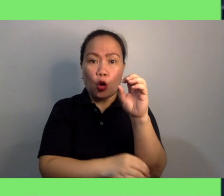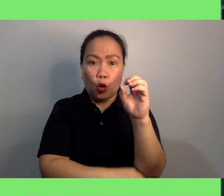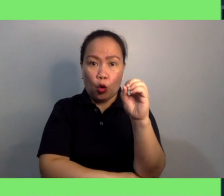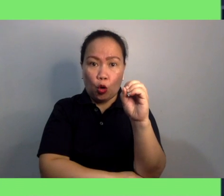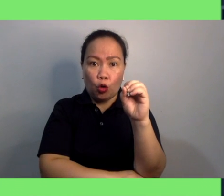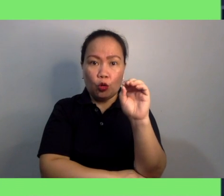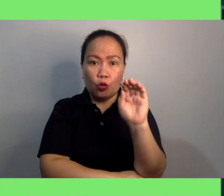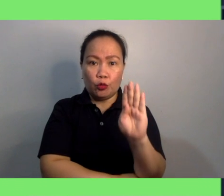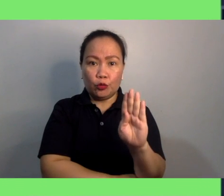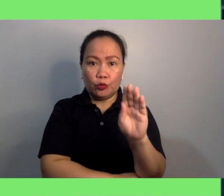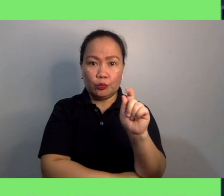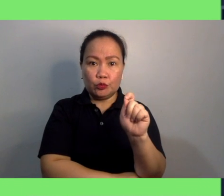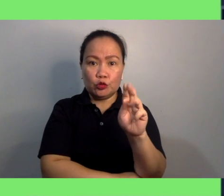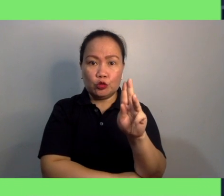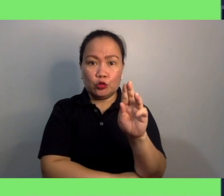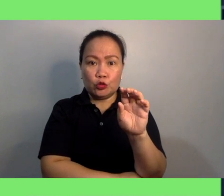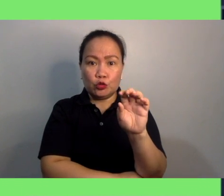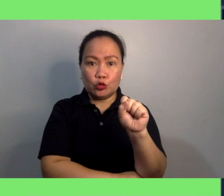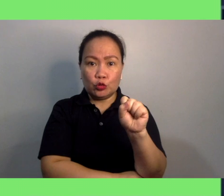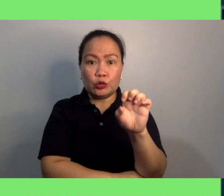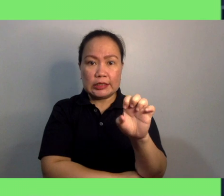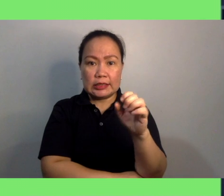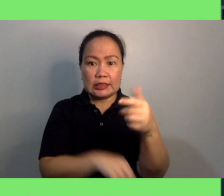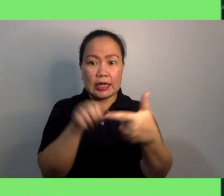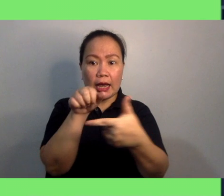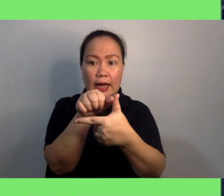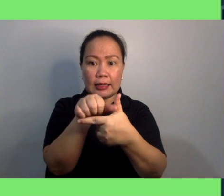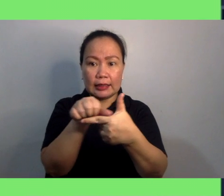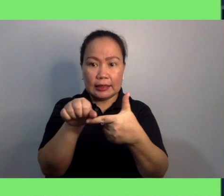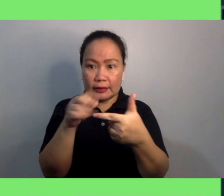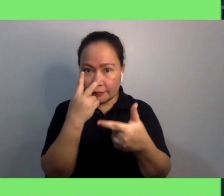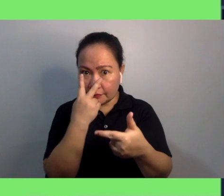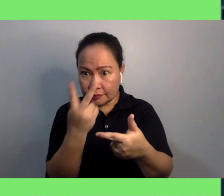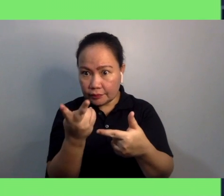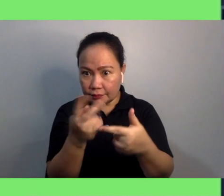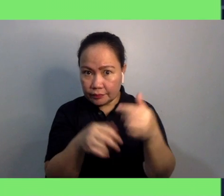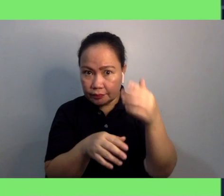angle. So, ito po, itong gilid. So, this is an obtuse angle.